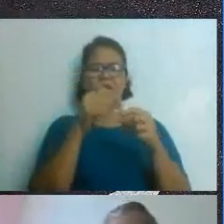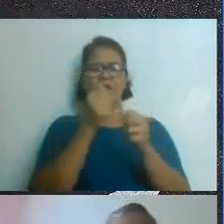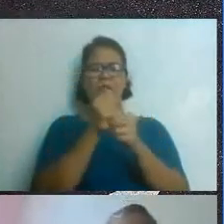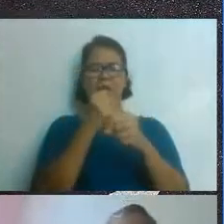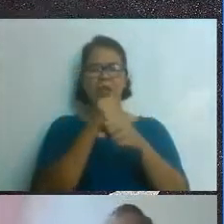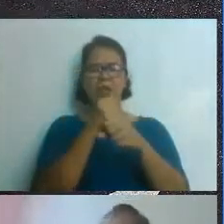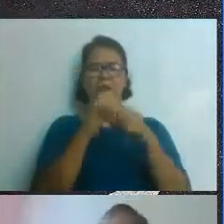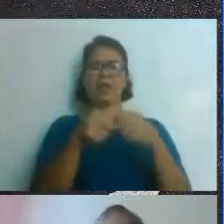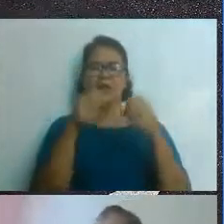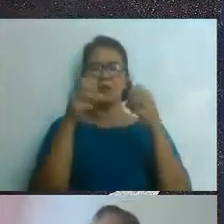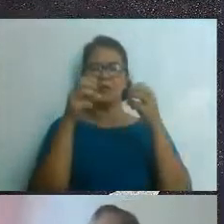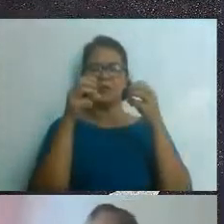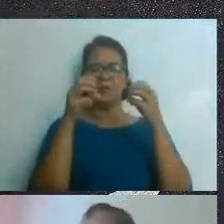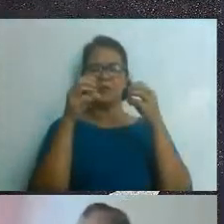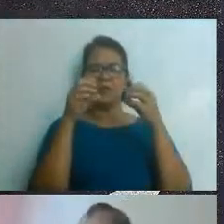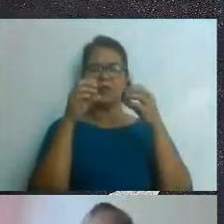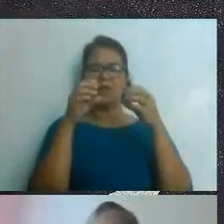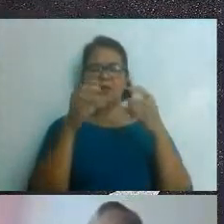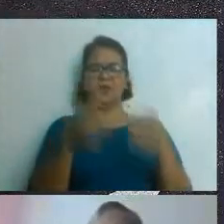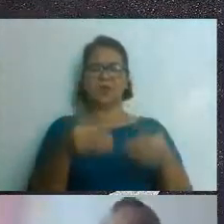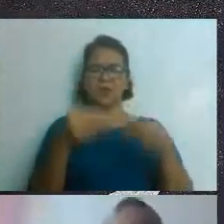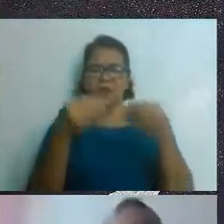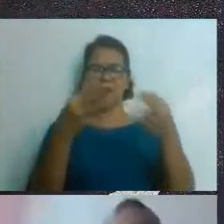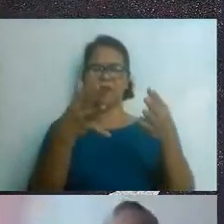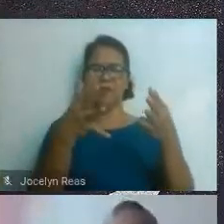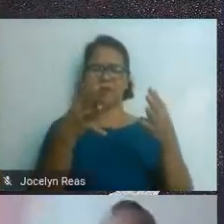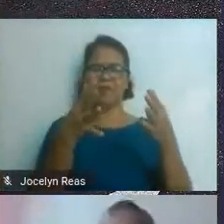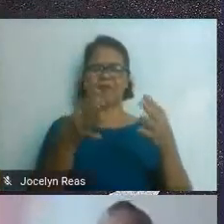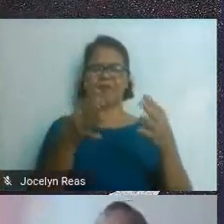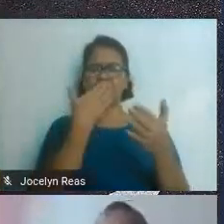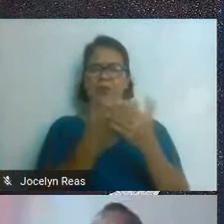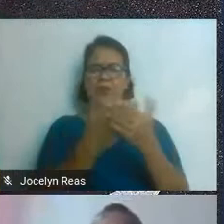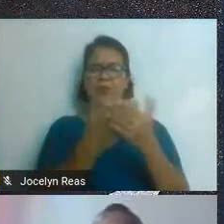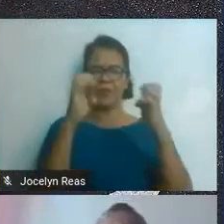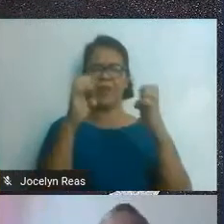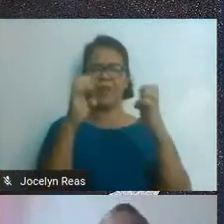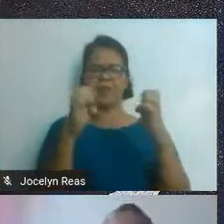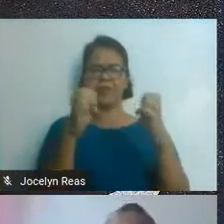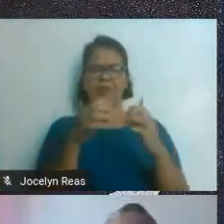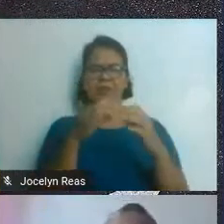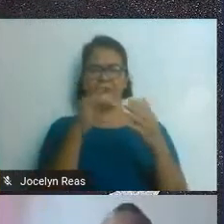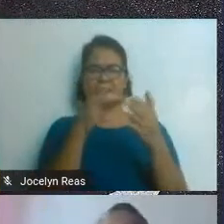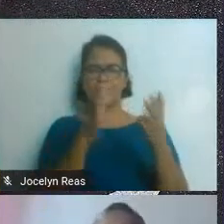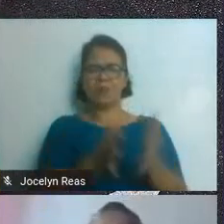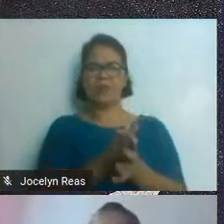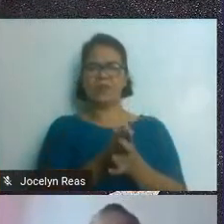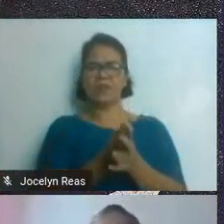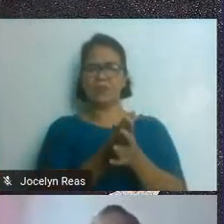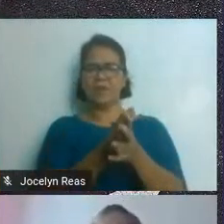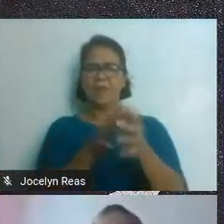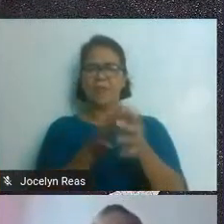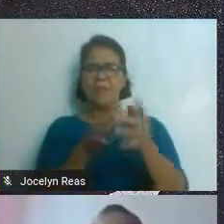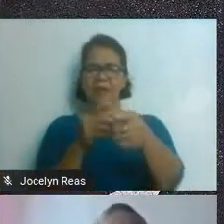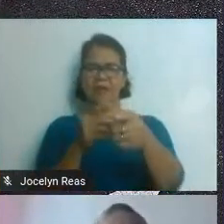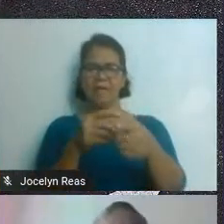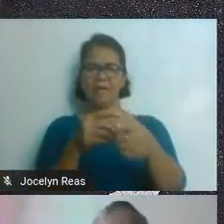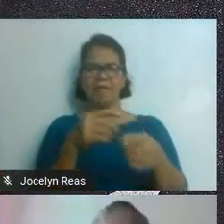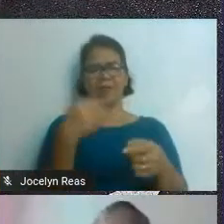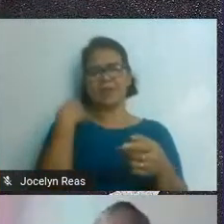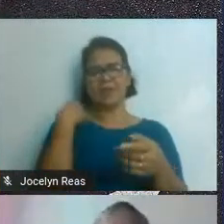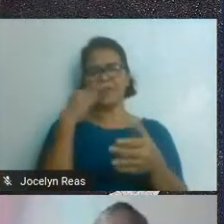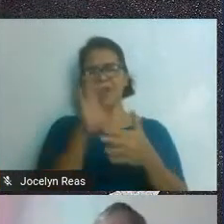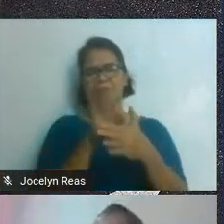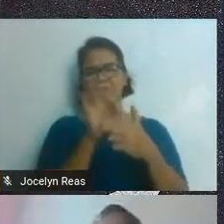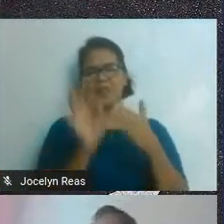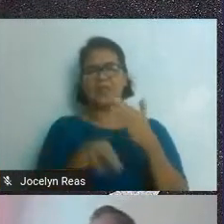bata. Ito lang po, hindi pa po ito final, but I'm sharing. Halimbawa, kung mag-distance learning kayo